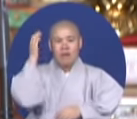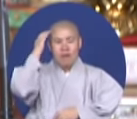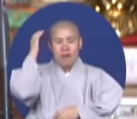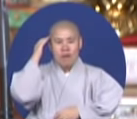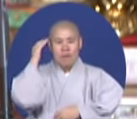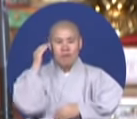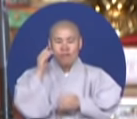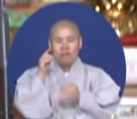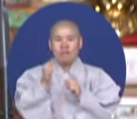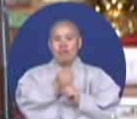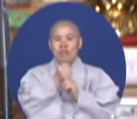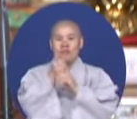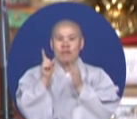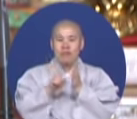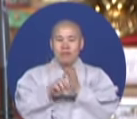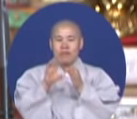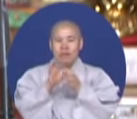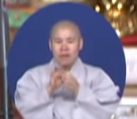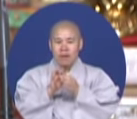한국불교의 사찰,